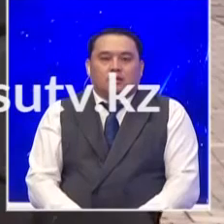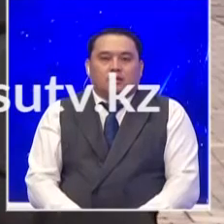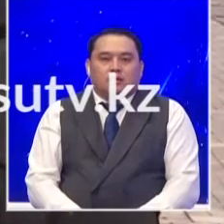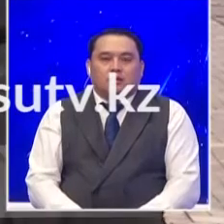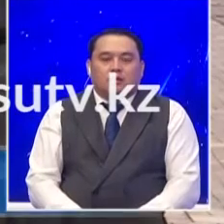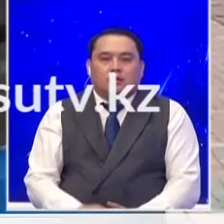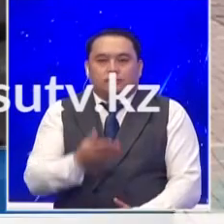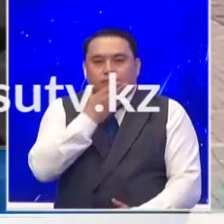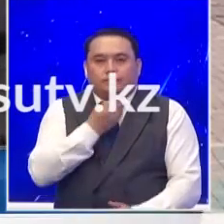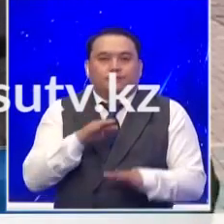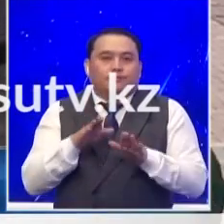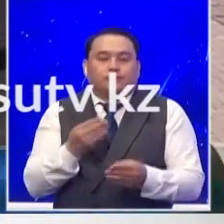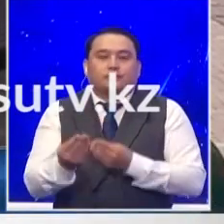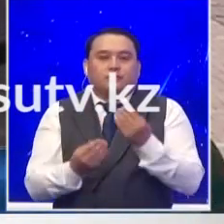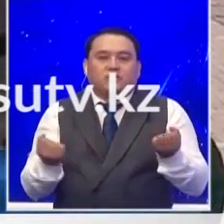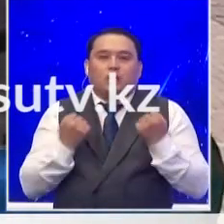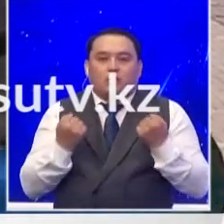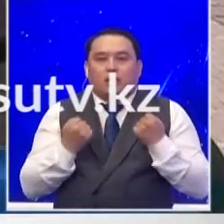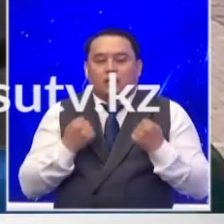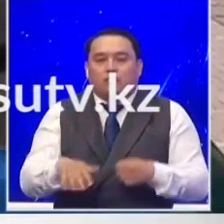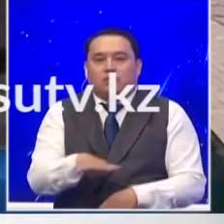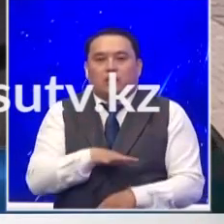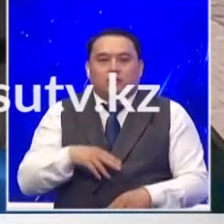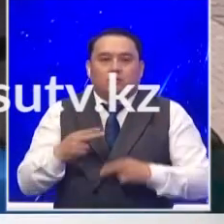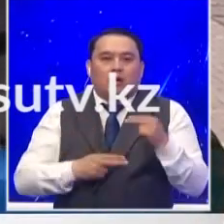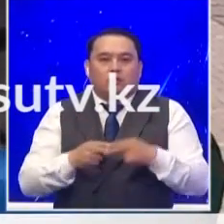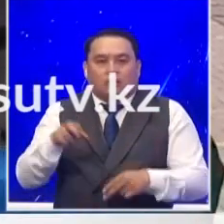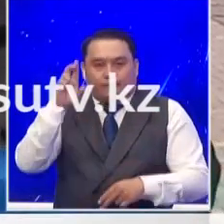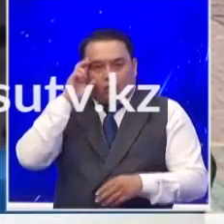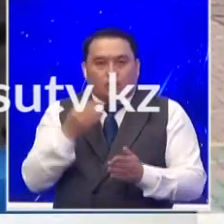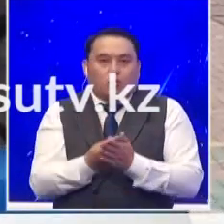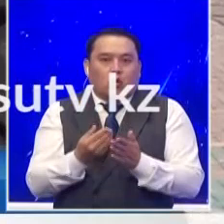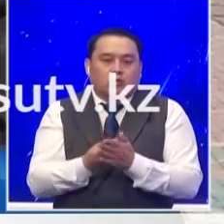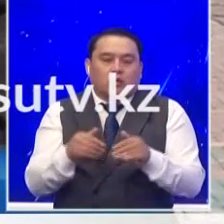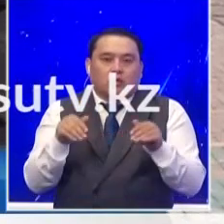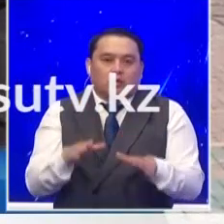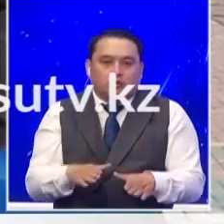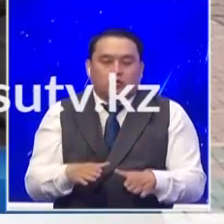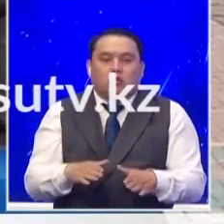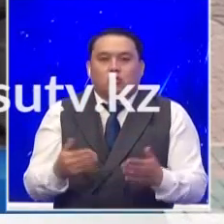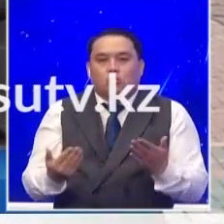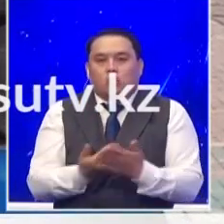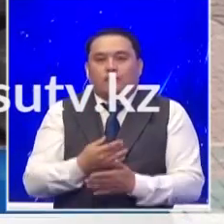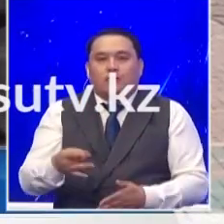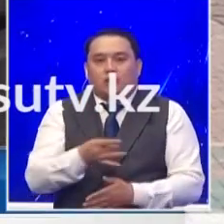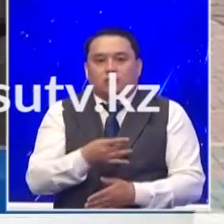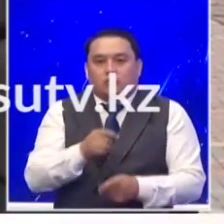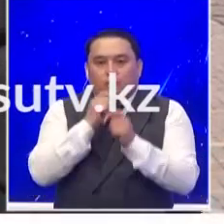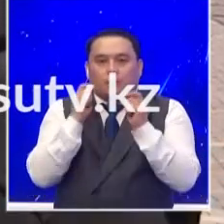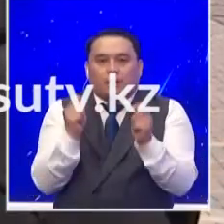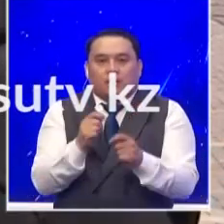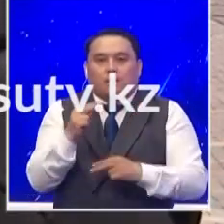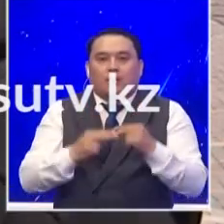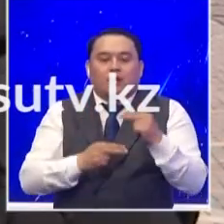Коттеджный городок украсят не только игровые и спортивные площадки, построенные за счет госсредств. Мы тоже решили сделать жителям нового микрорайона свой подарок.